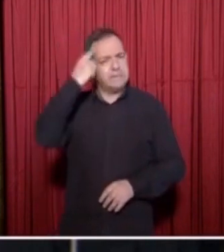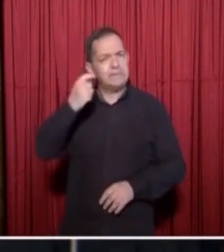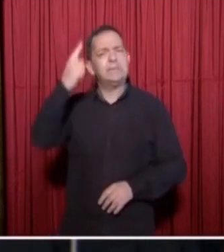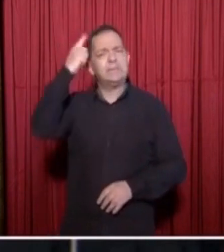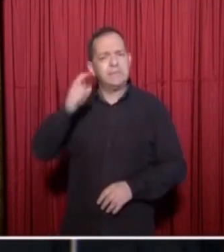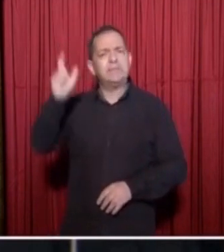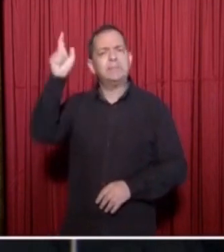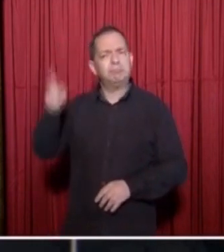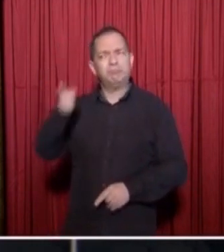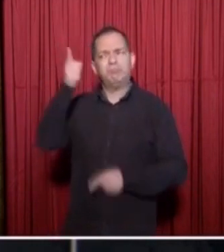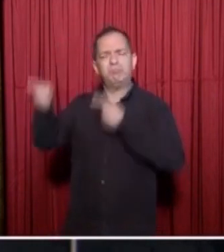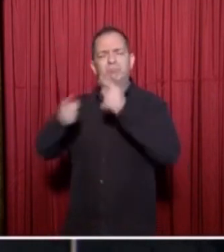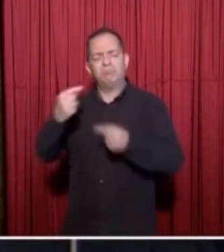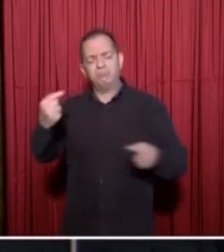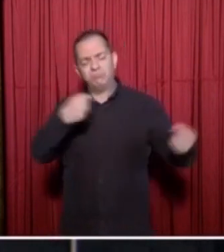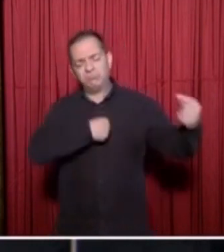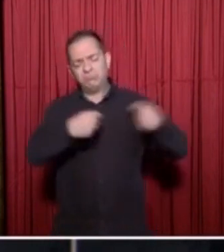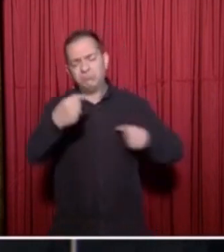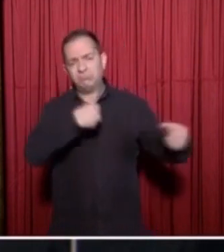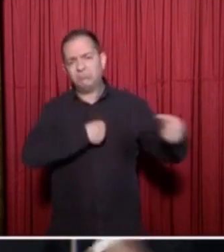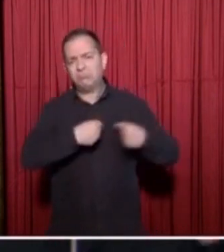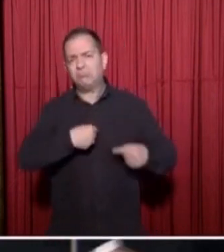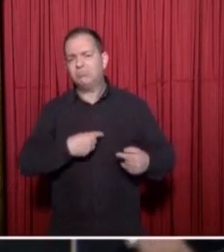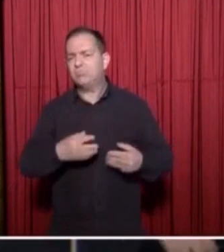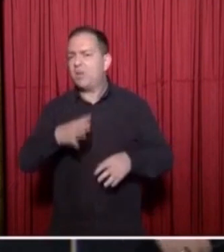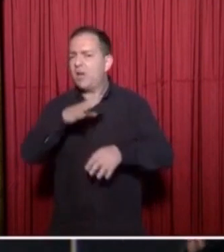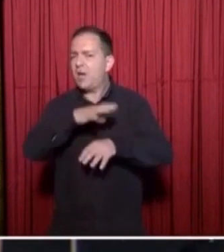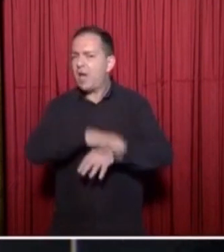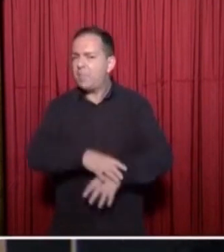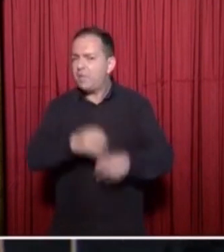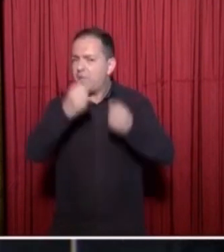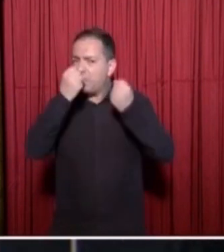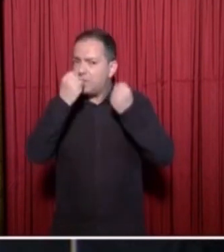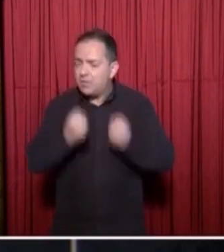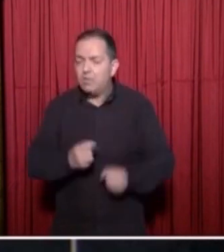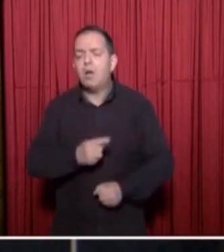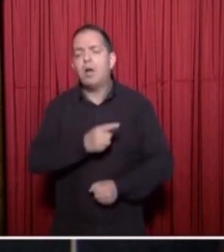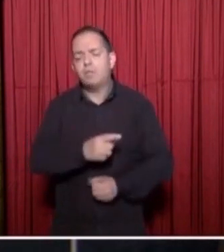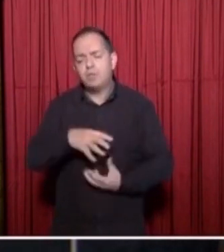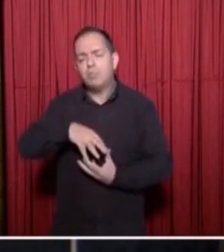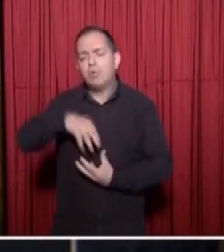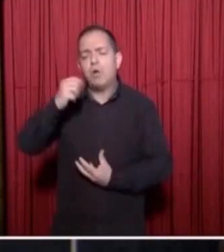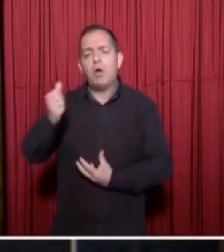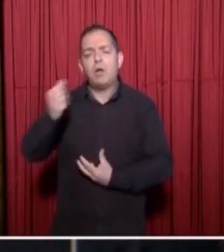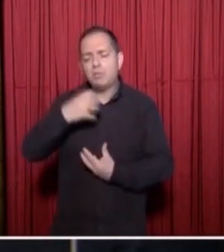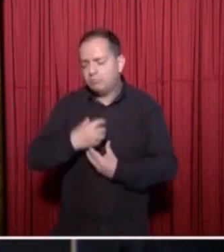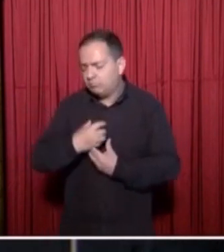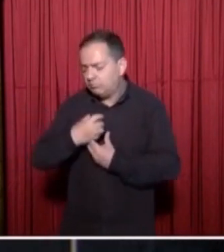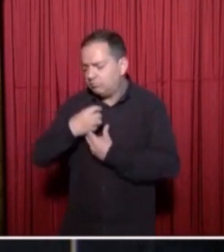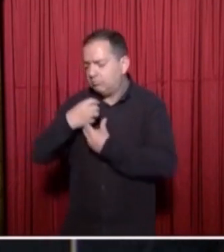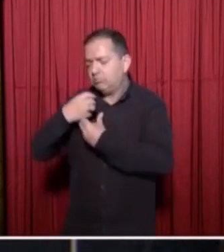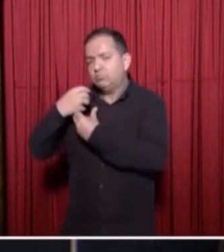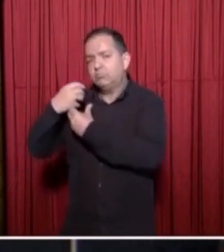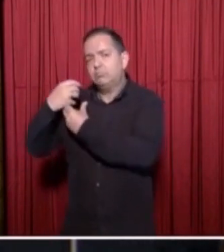απεγνωσμένη διά των τρόπων το μύρον